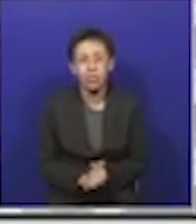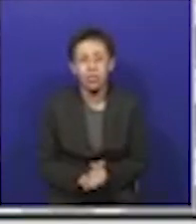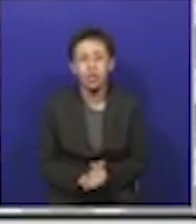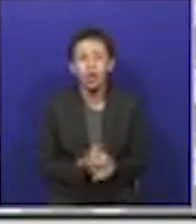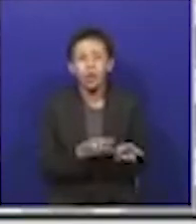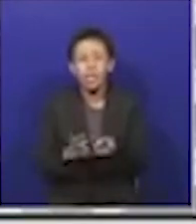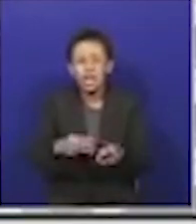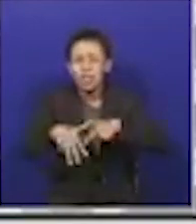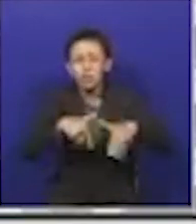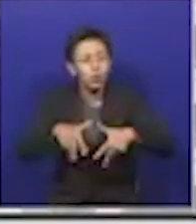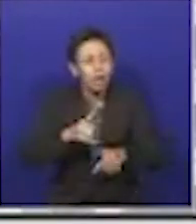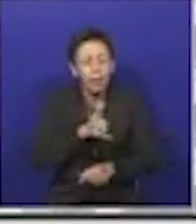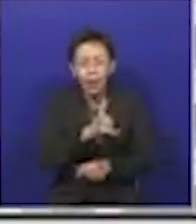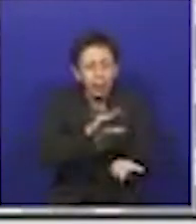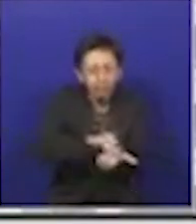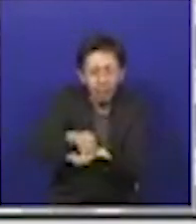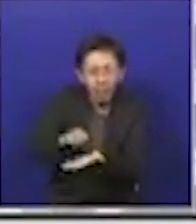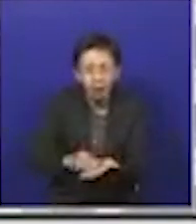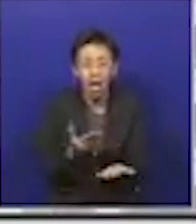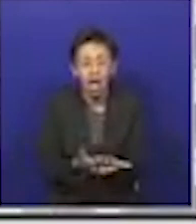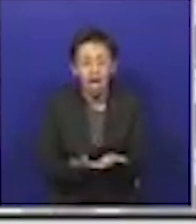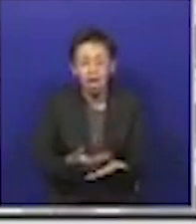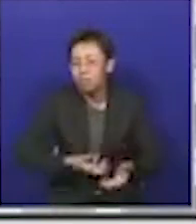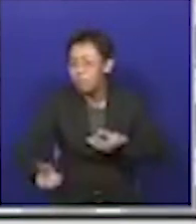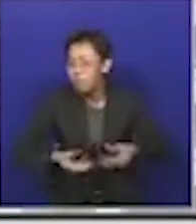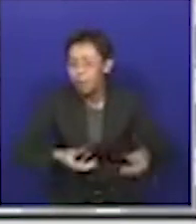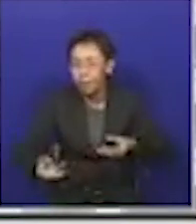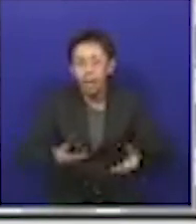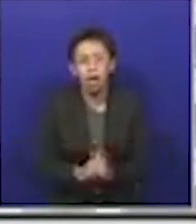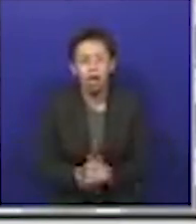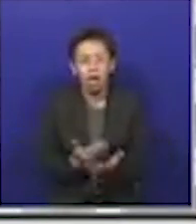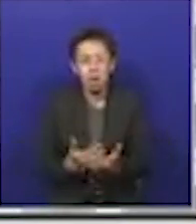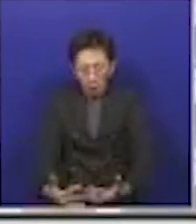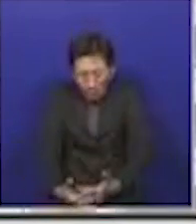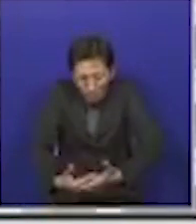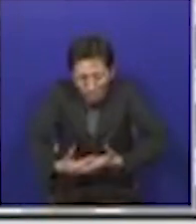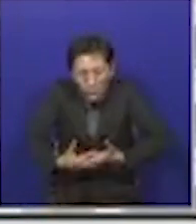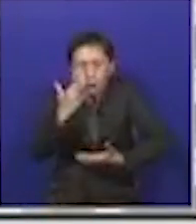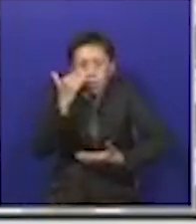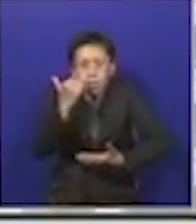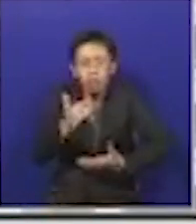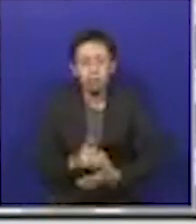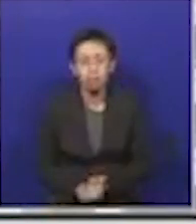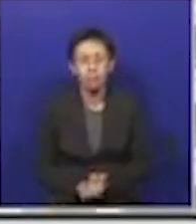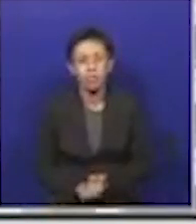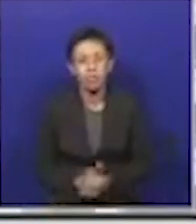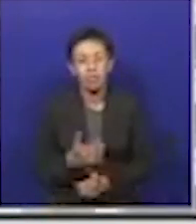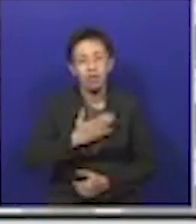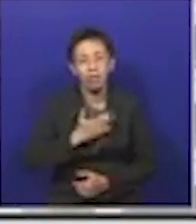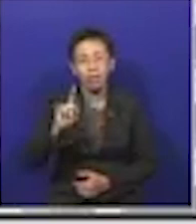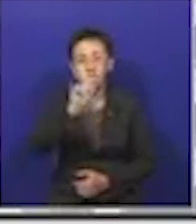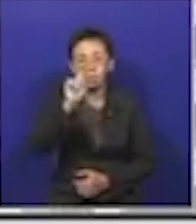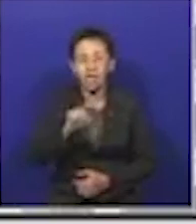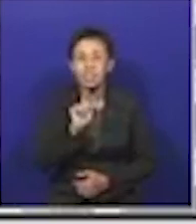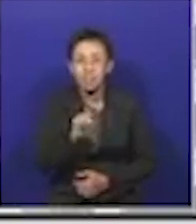ก็คือแบบชาวบ้านไงก็กระจายเงินออกไปสิครับมันจะมาหวงไม่ทำไมฮะทำอย่างนี้นะฮะผมตั้งคำถามโ